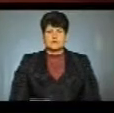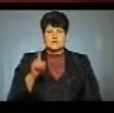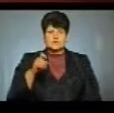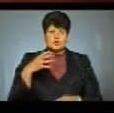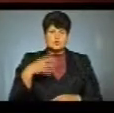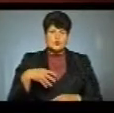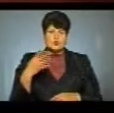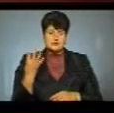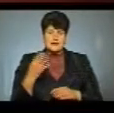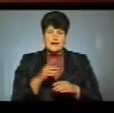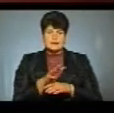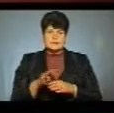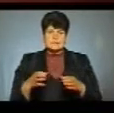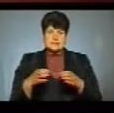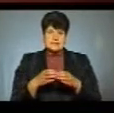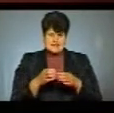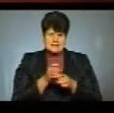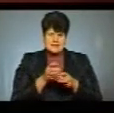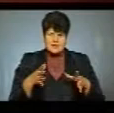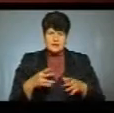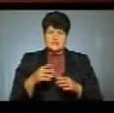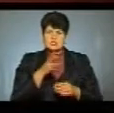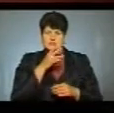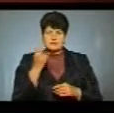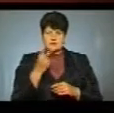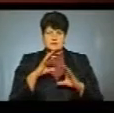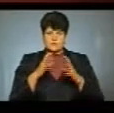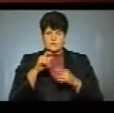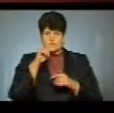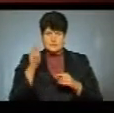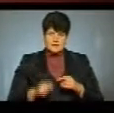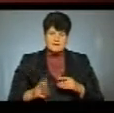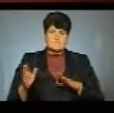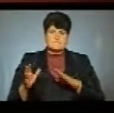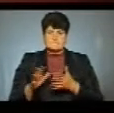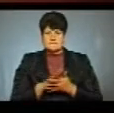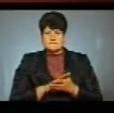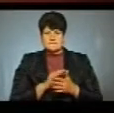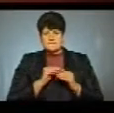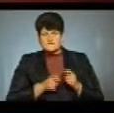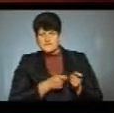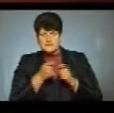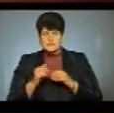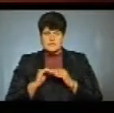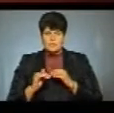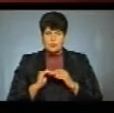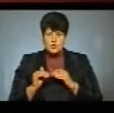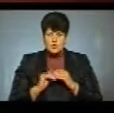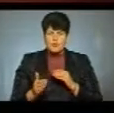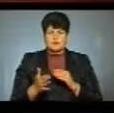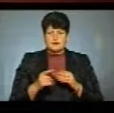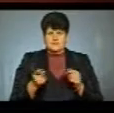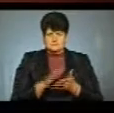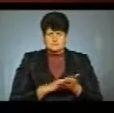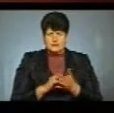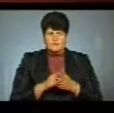«144 артилерійські снаряди часів Другої світової війни вивезли на полігон для знешкодження. Їх знайшли на території Тернопільської школи номер 18